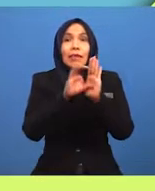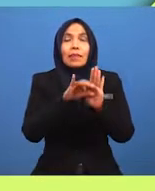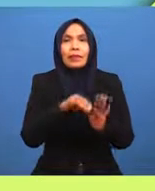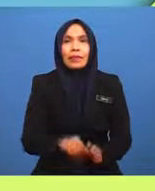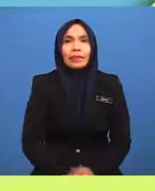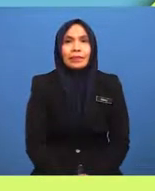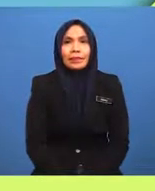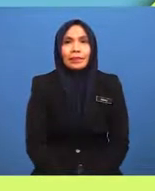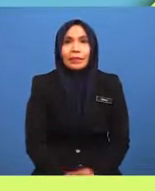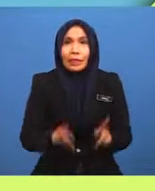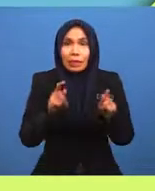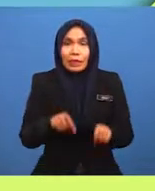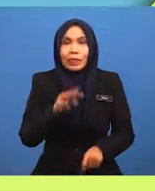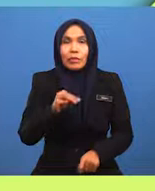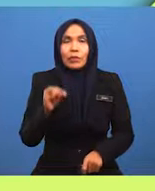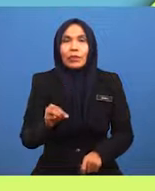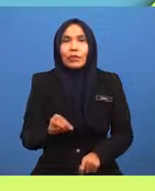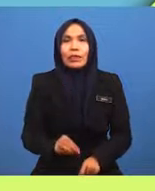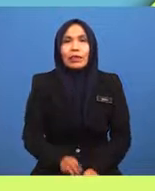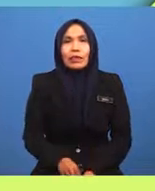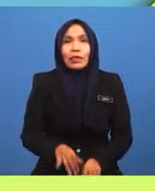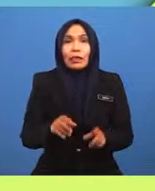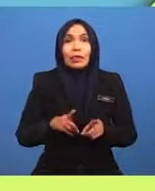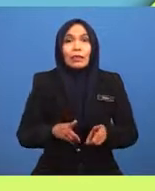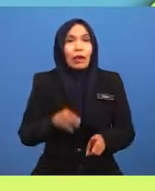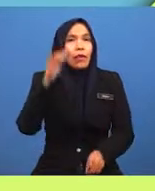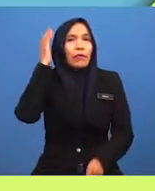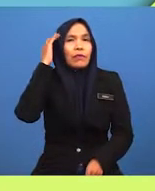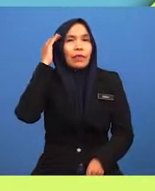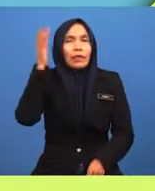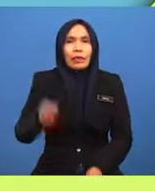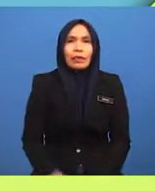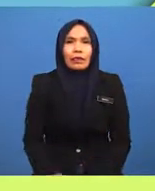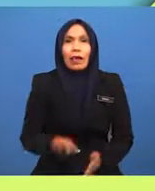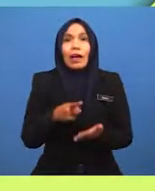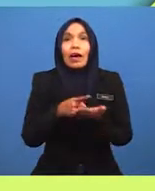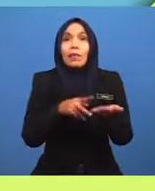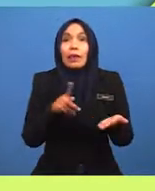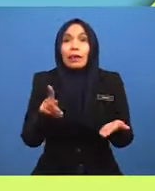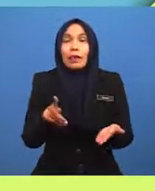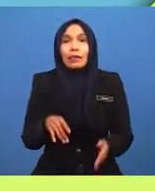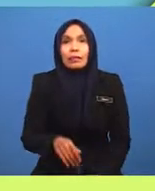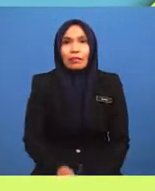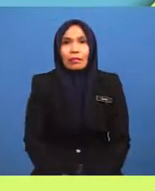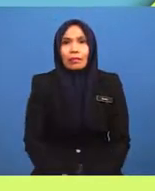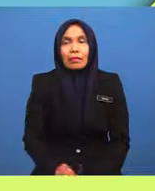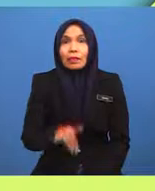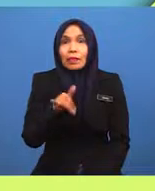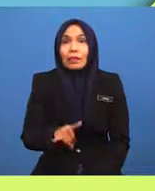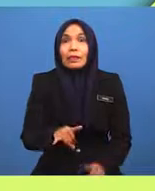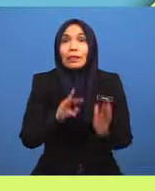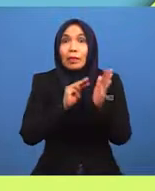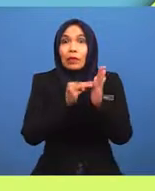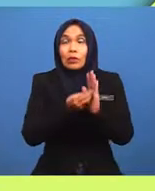Mesti murid-murid sedang berfikir sekarang, apakah yang dimaksudkan dalam semua gambar